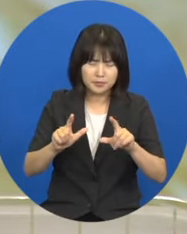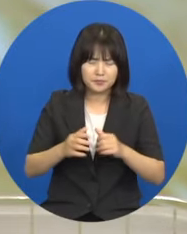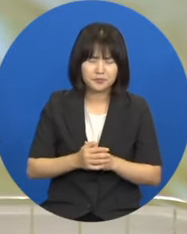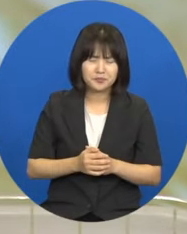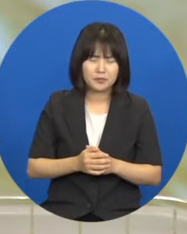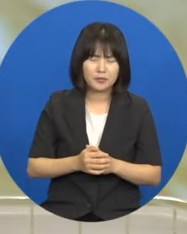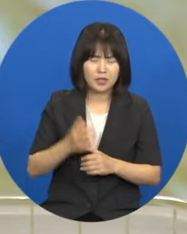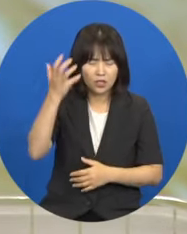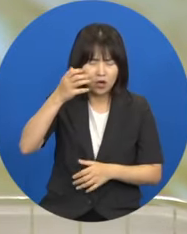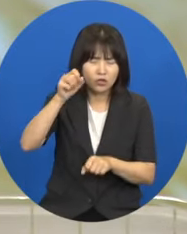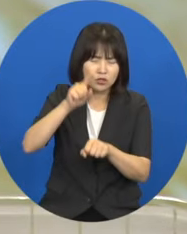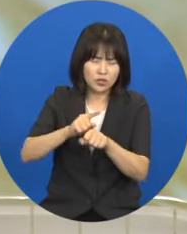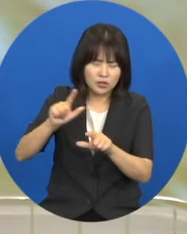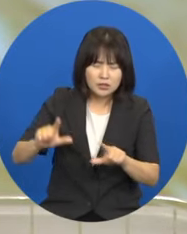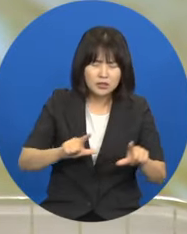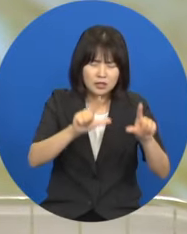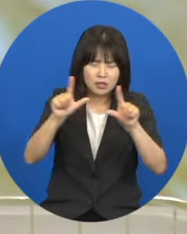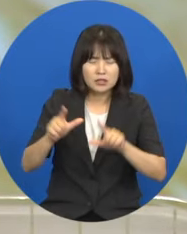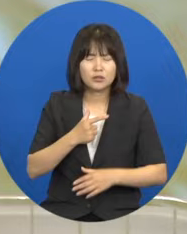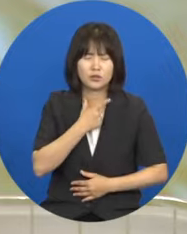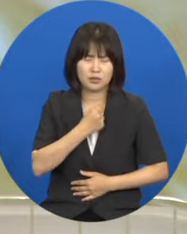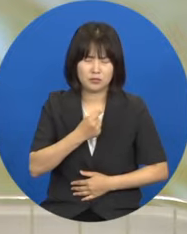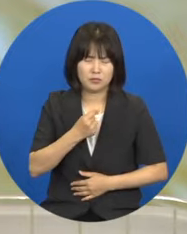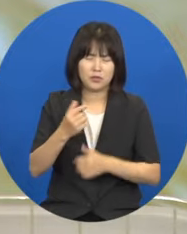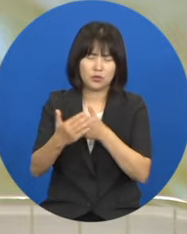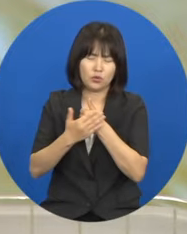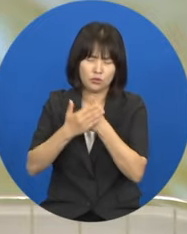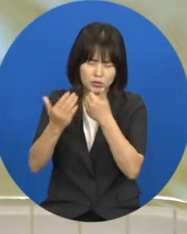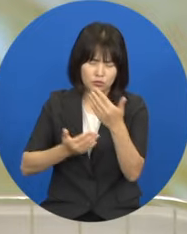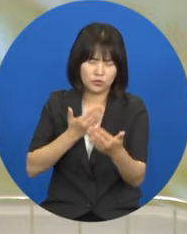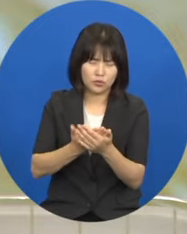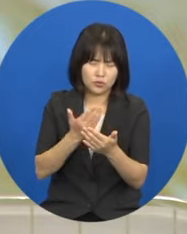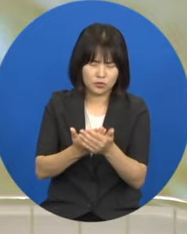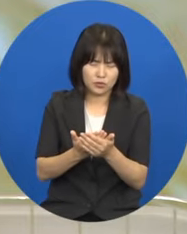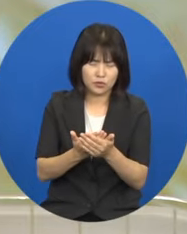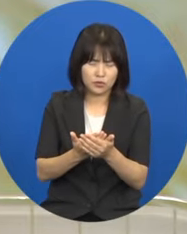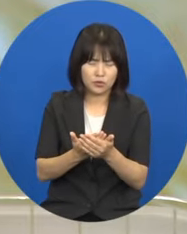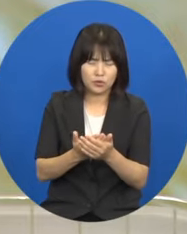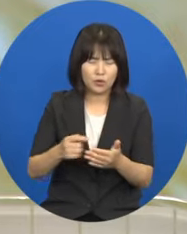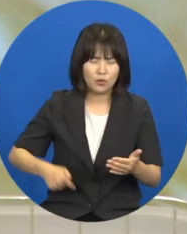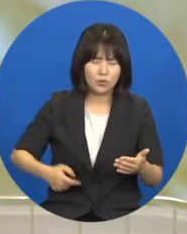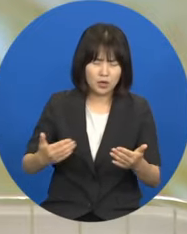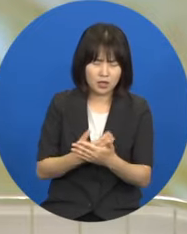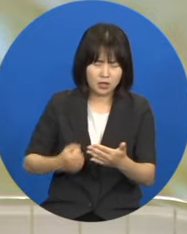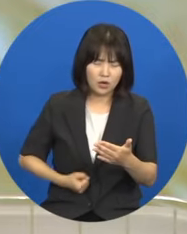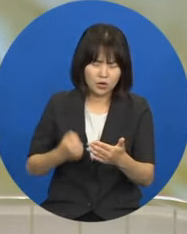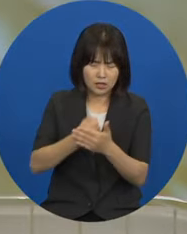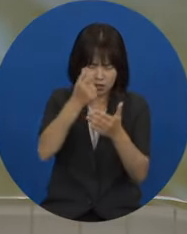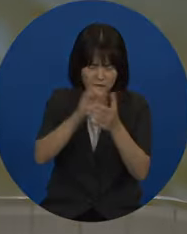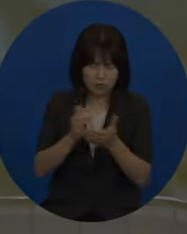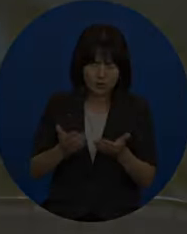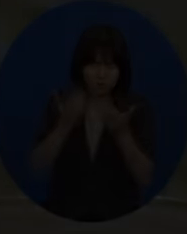영성의 삶을 살기 원합니다. 도와주시옵소서. 우리 이렇게 회개와 결단의 기도 올려드리겠습니다.